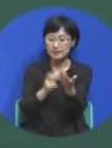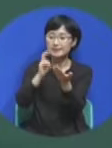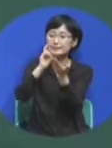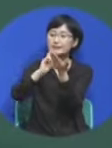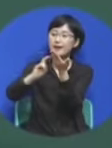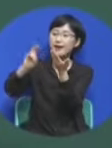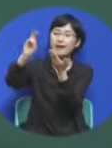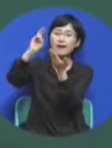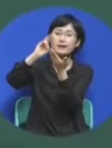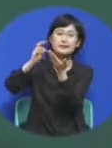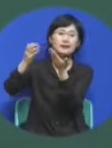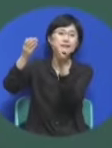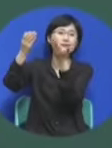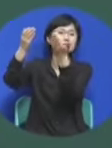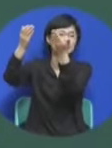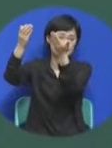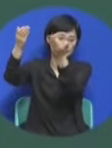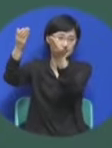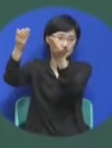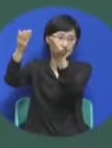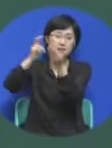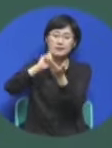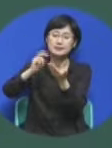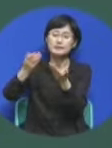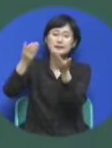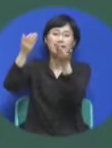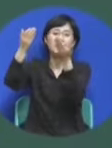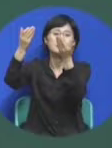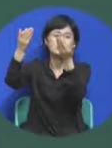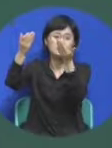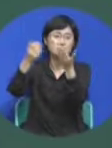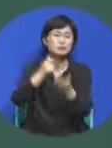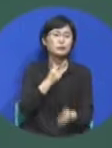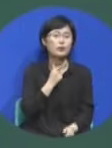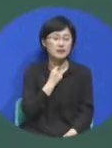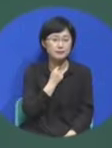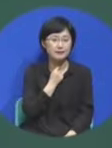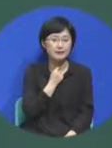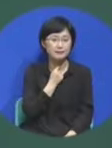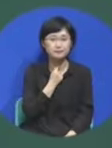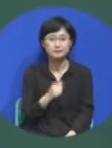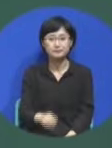될, 하나님 앞에 드려야 될 그런 오늘 마음을 좀 가질 수 있기를 바랍니다.